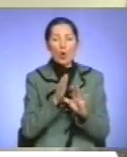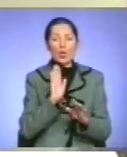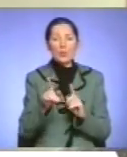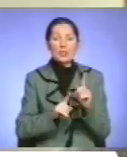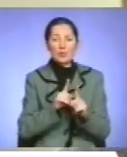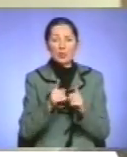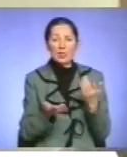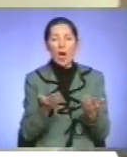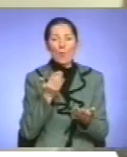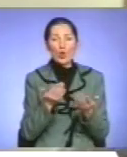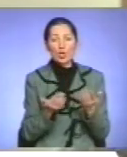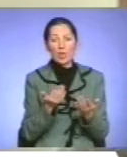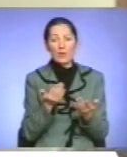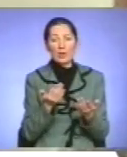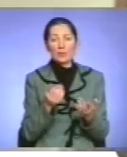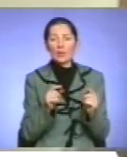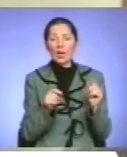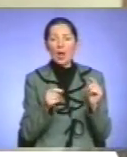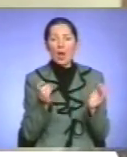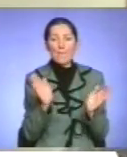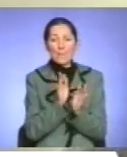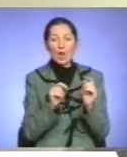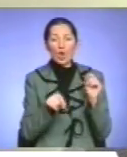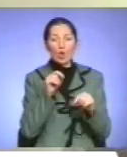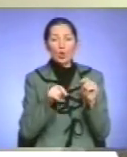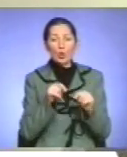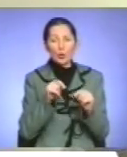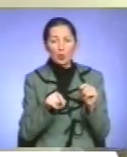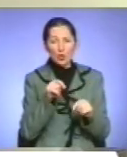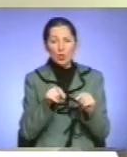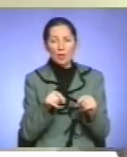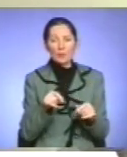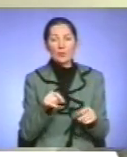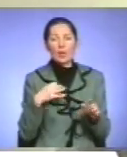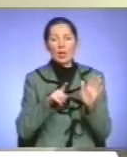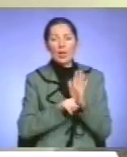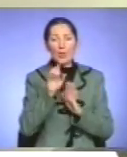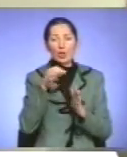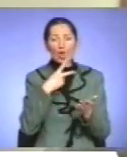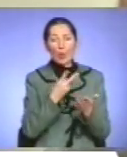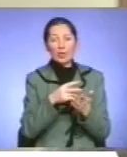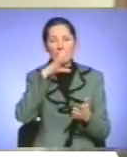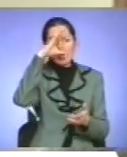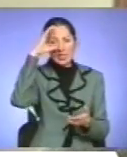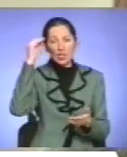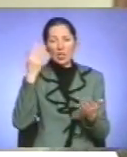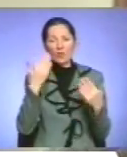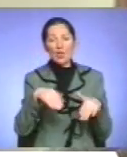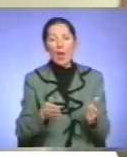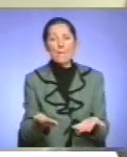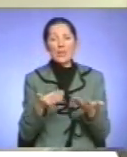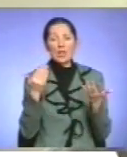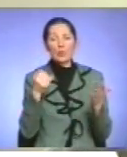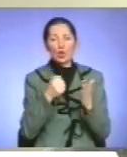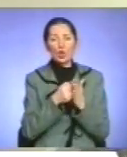зміняться. Можливі невеликі короткочасні дощі і температурні показники нічні вже піднімуться